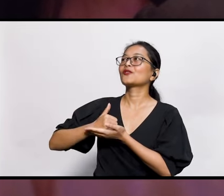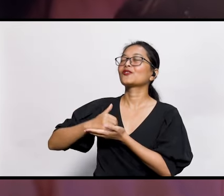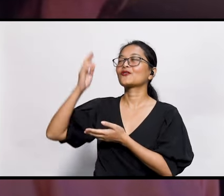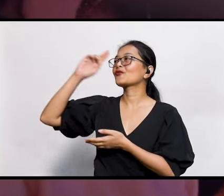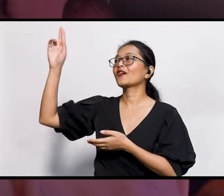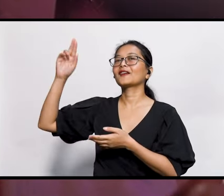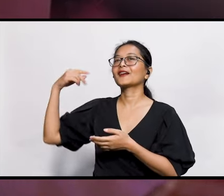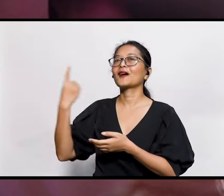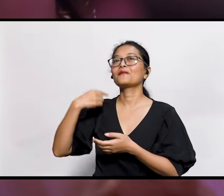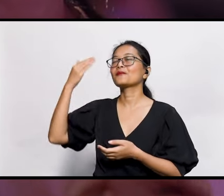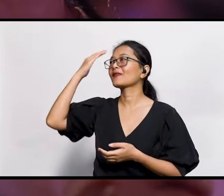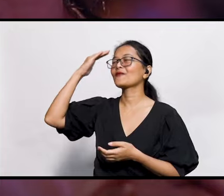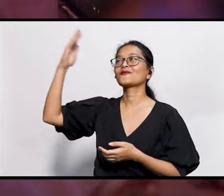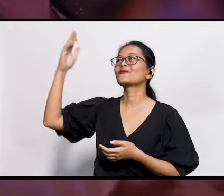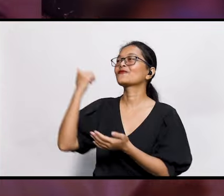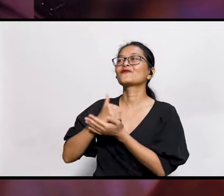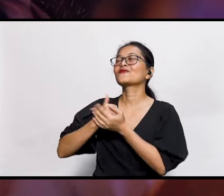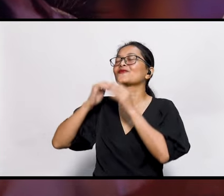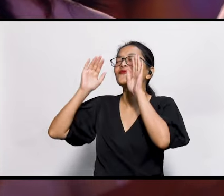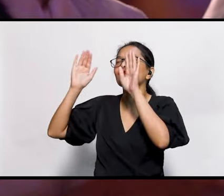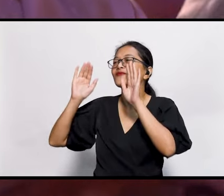The terima kas